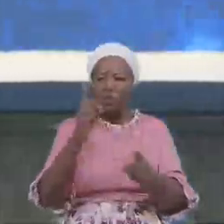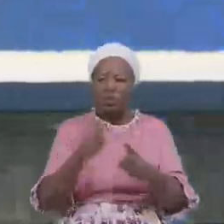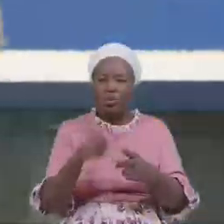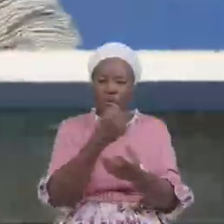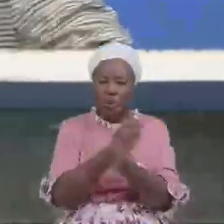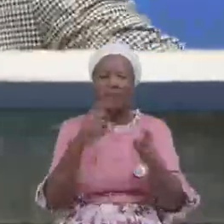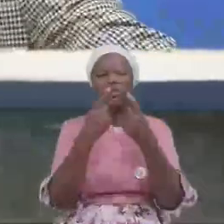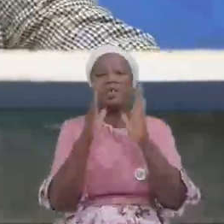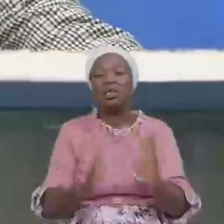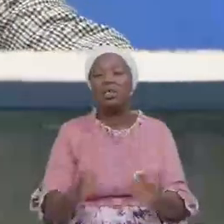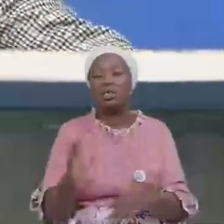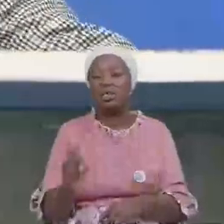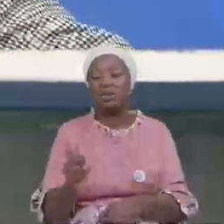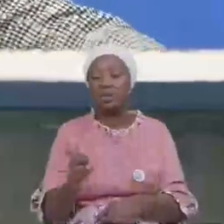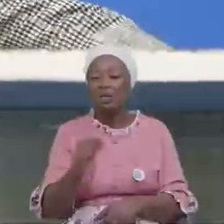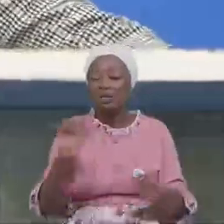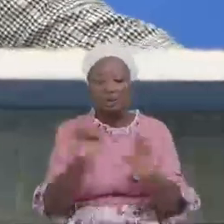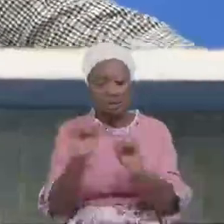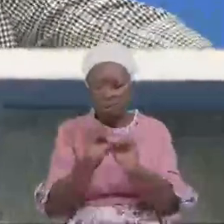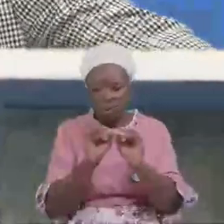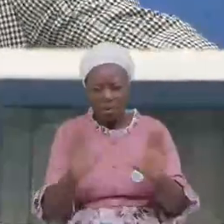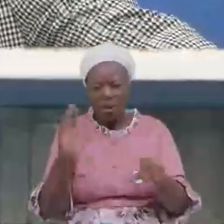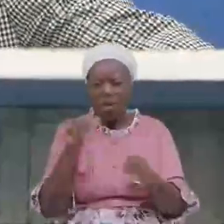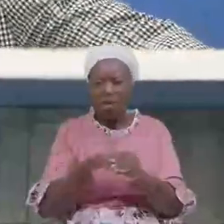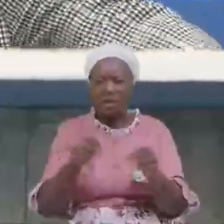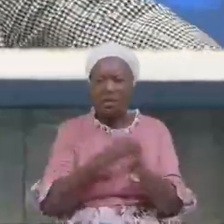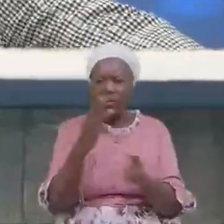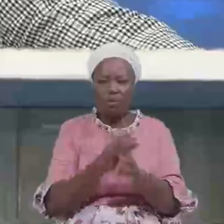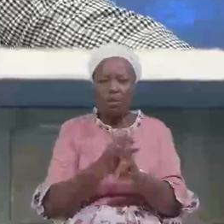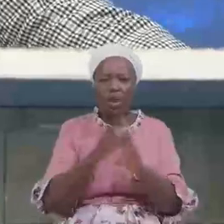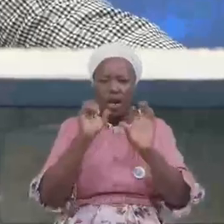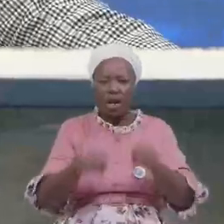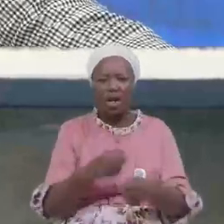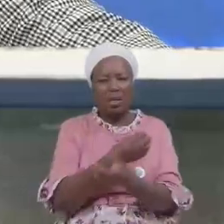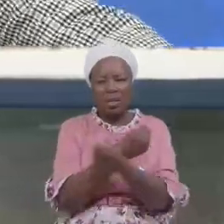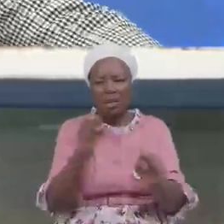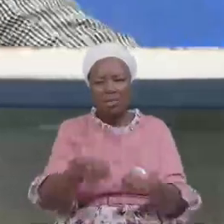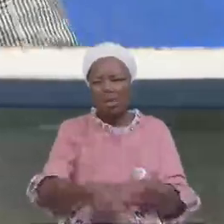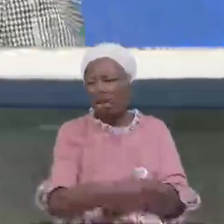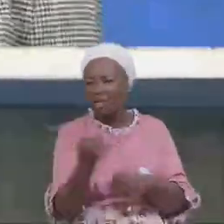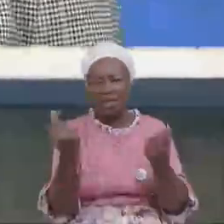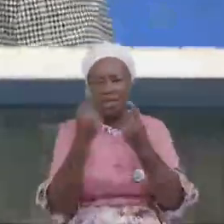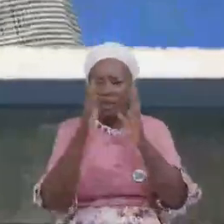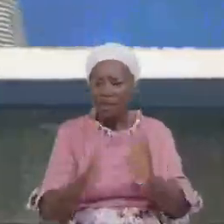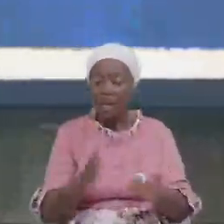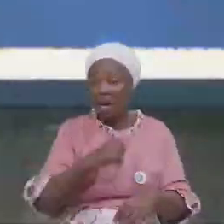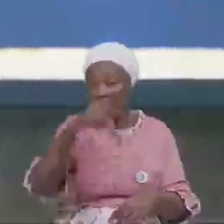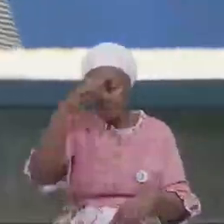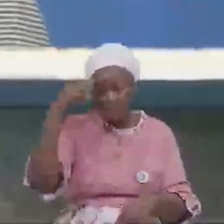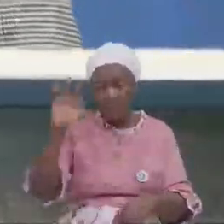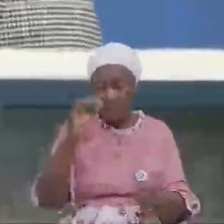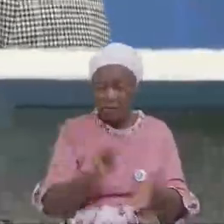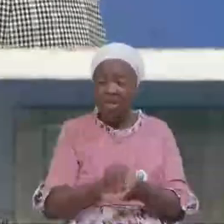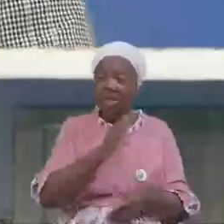pécheurs. Rien dans le monde ne peut sauver un pécheur. Et pour